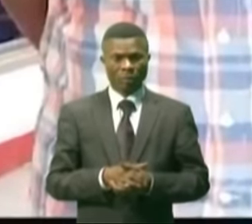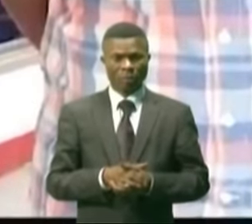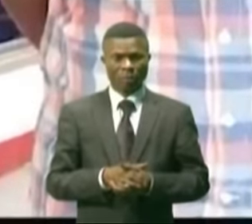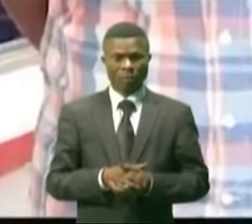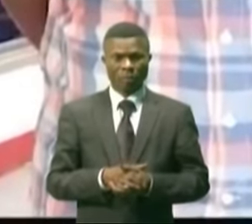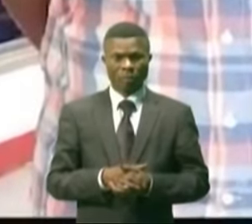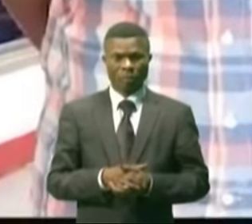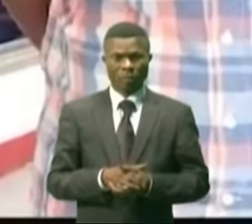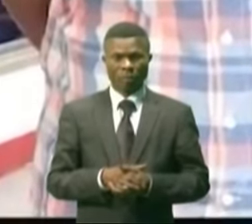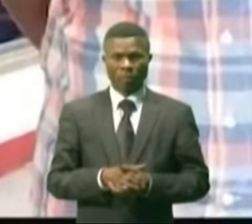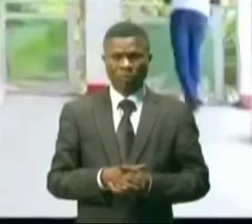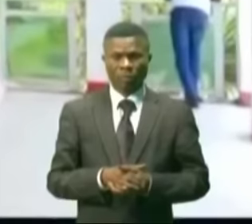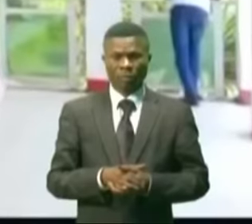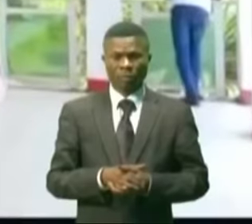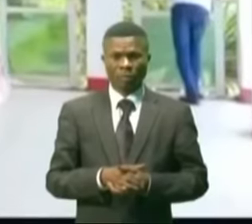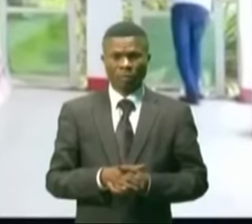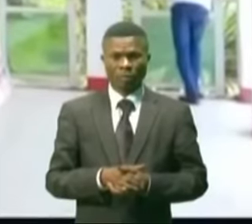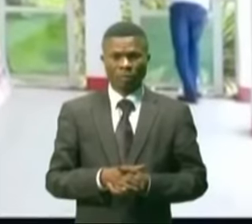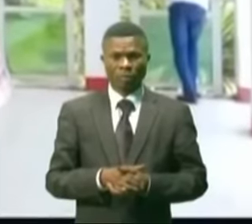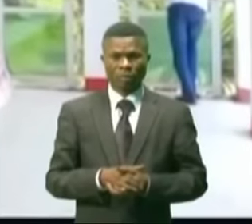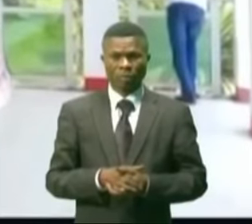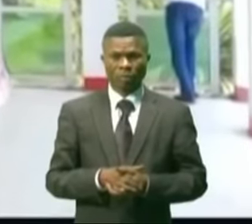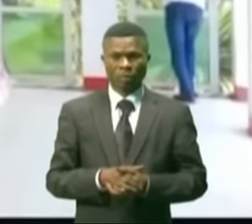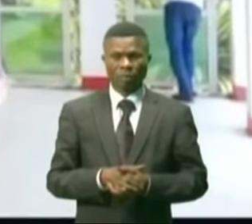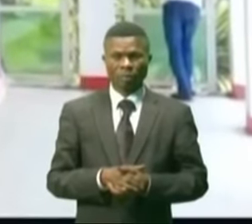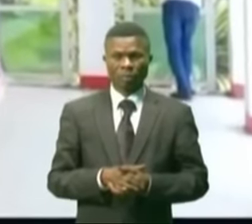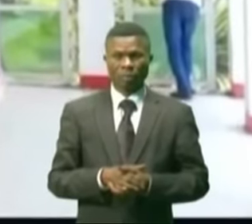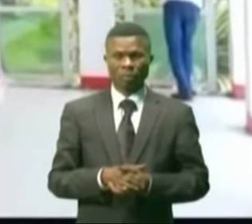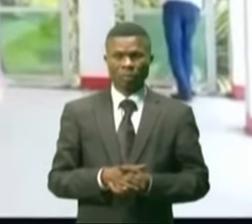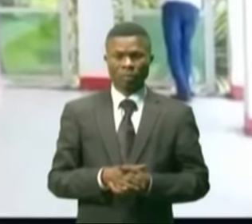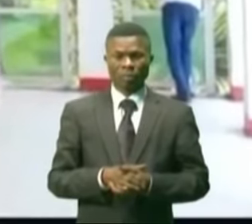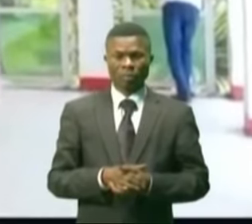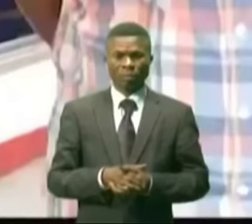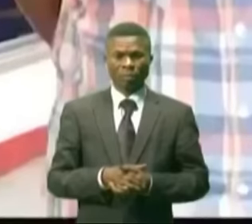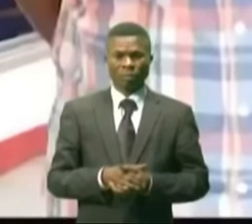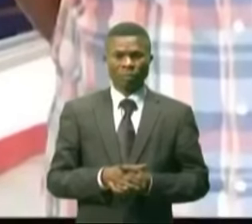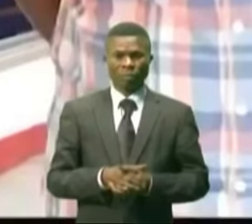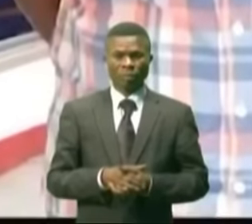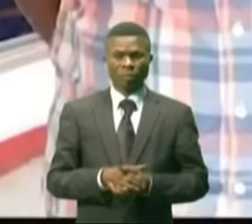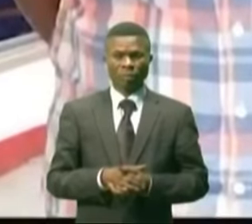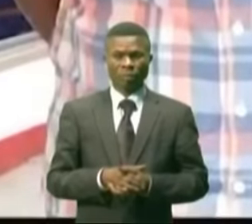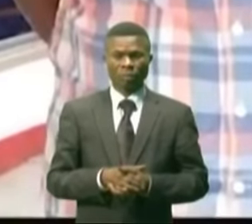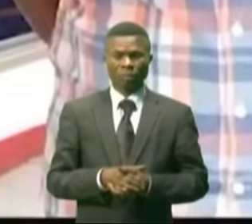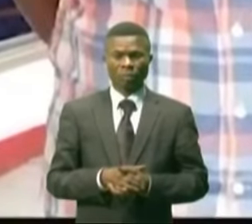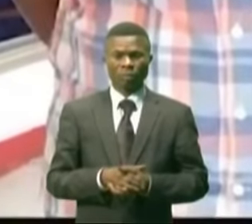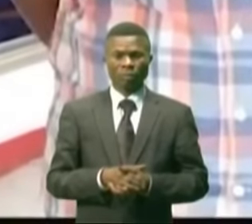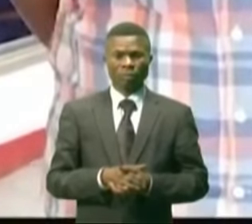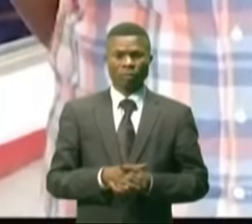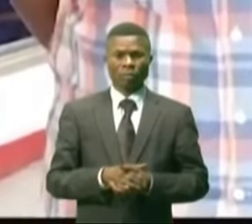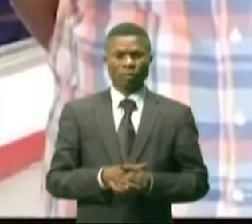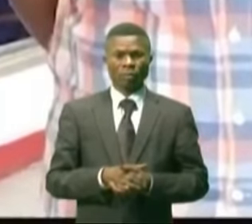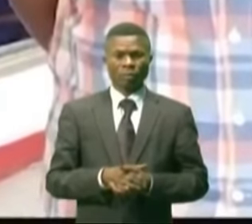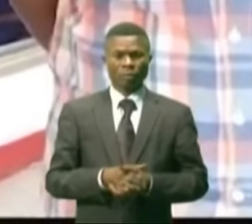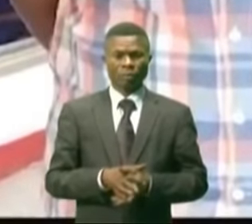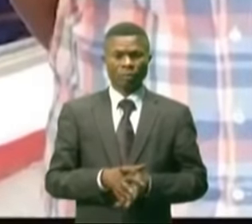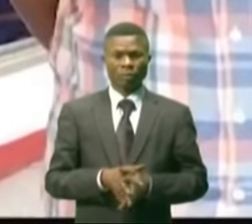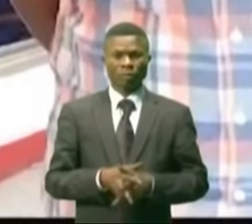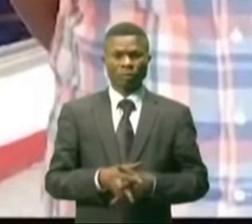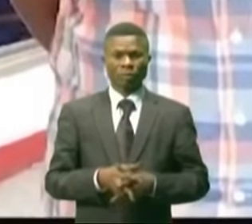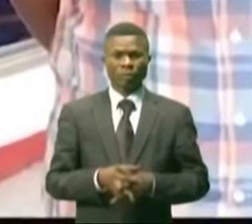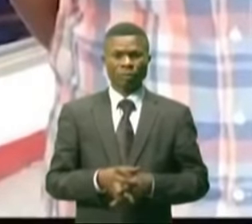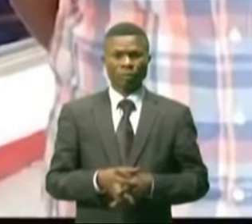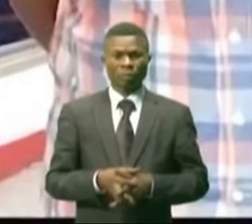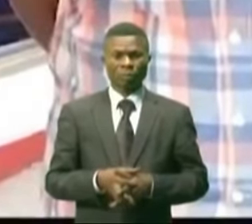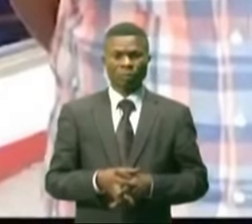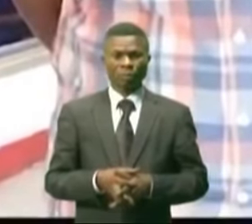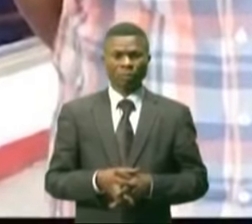sous-autres, l'autorité des directeurs généraux n'ont pas hésité à envoyer l'équipe. Ça, ce